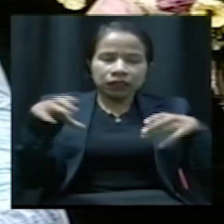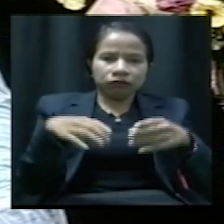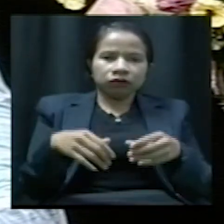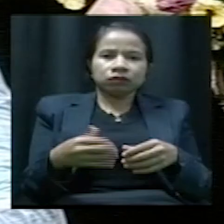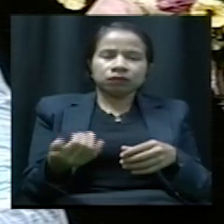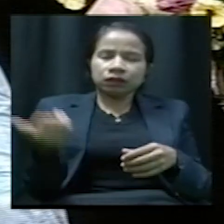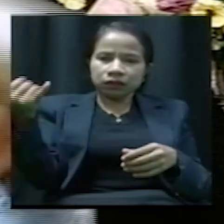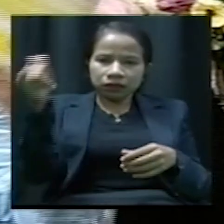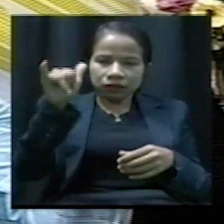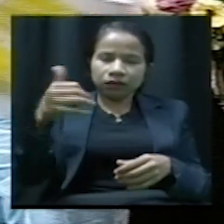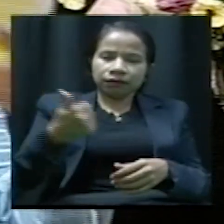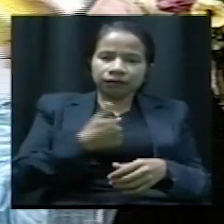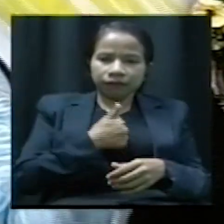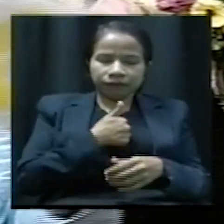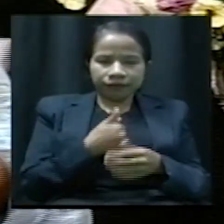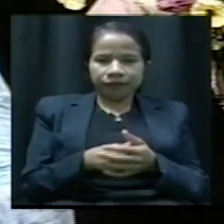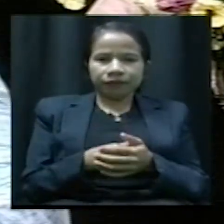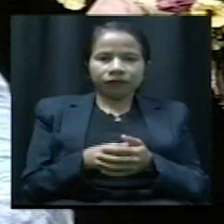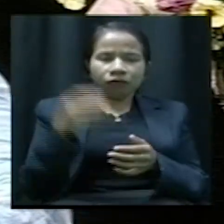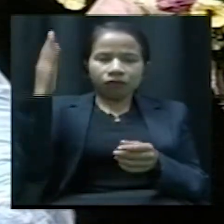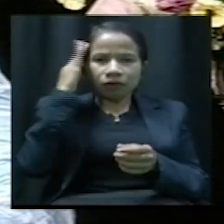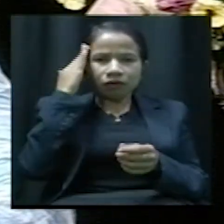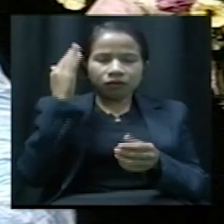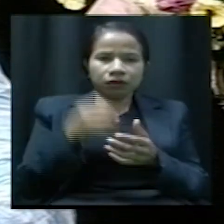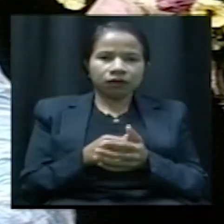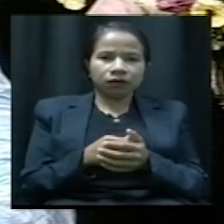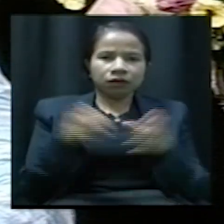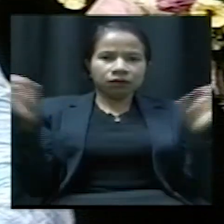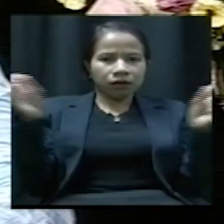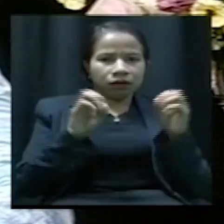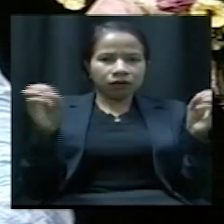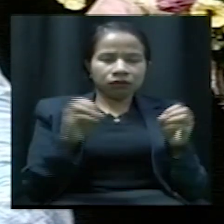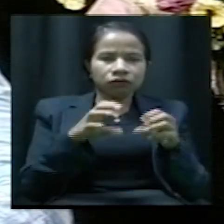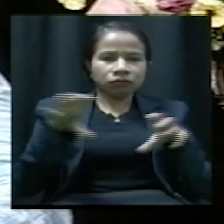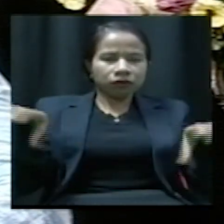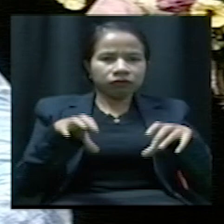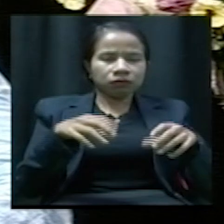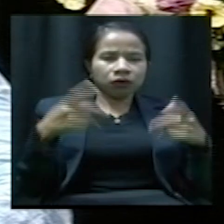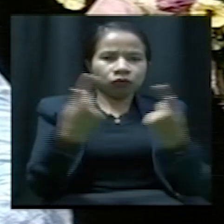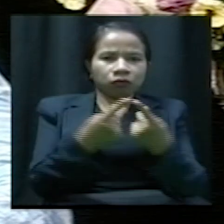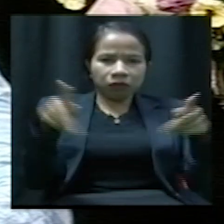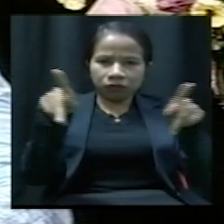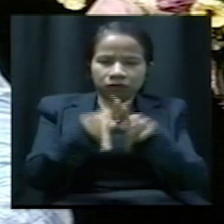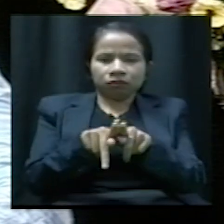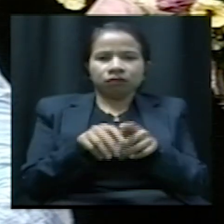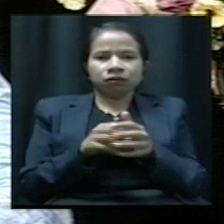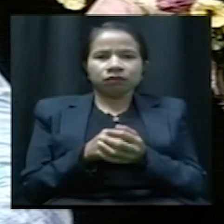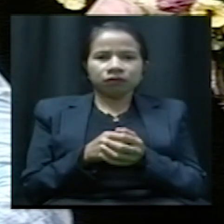ne rasik hora jaun bla bla bla sira la sibisu ba kompania gala sibisu